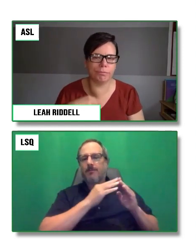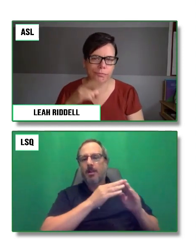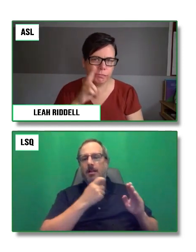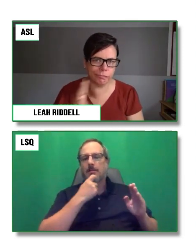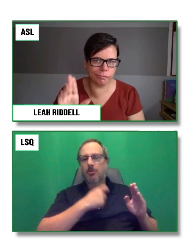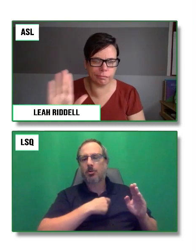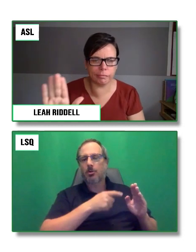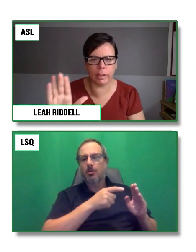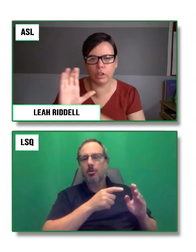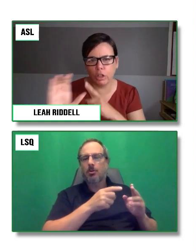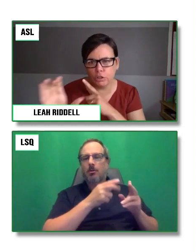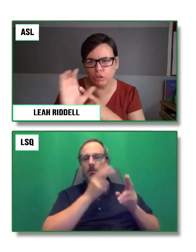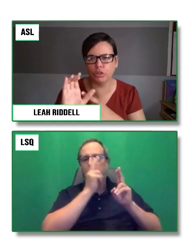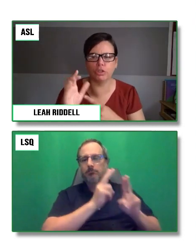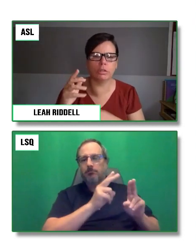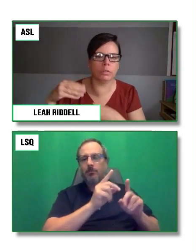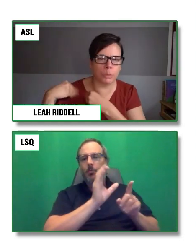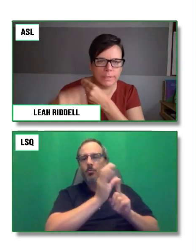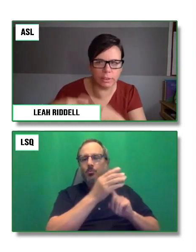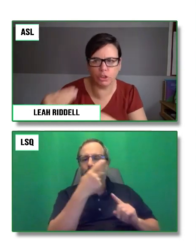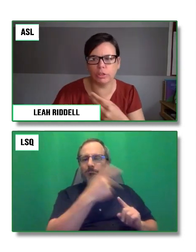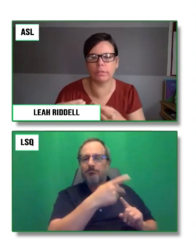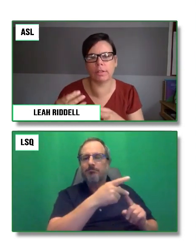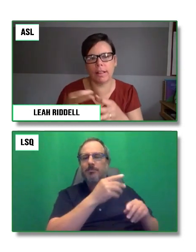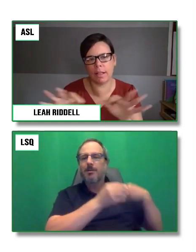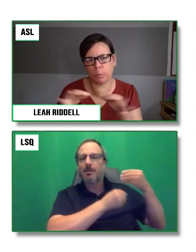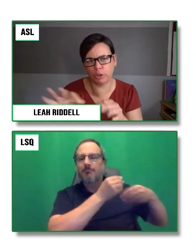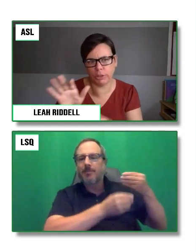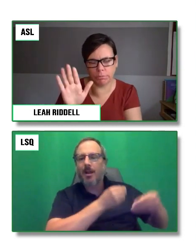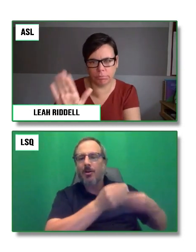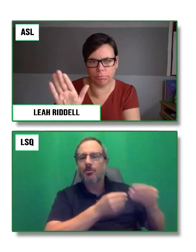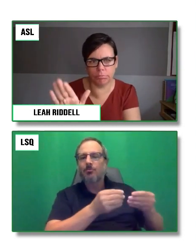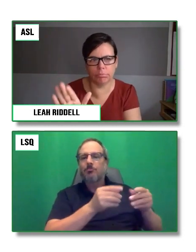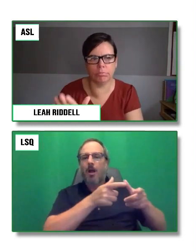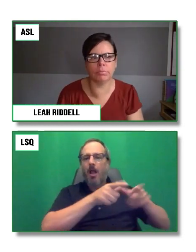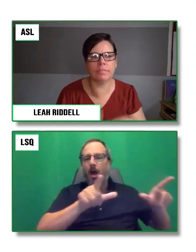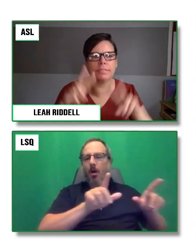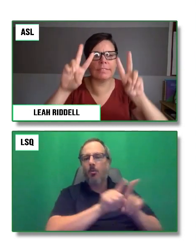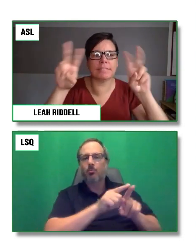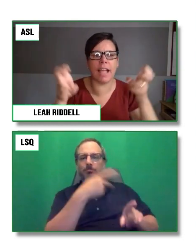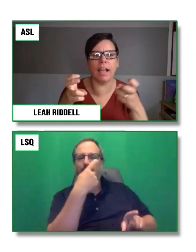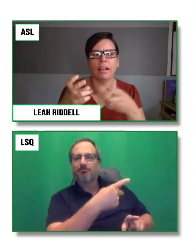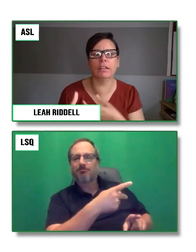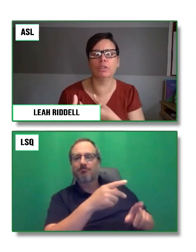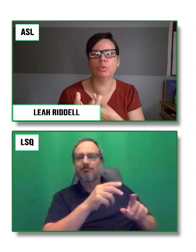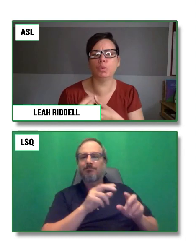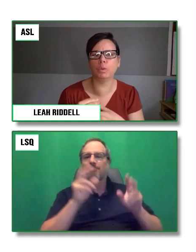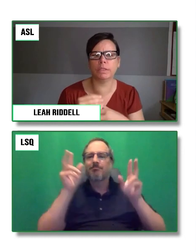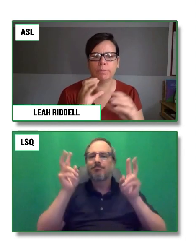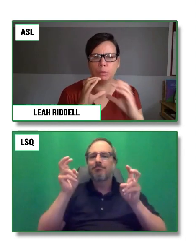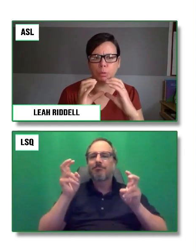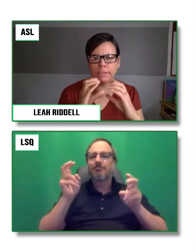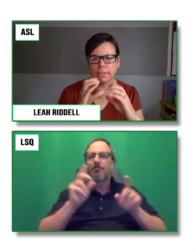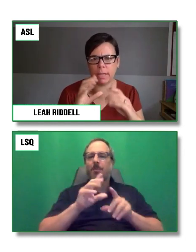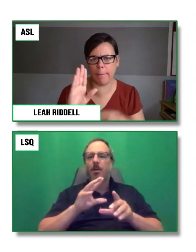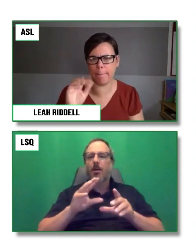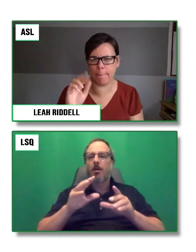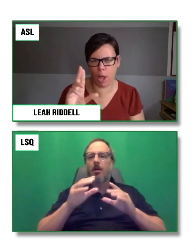et qui est connue maintenant sous le nom de Kingston. J'honore leur culture, tradition et langue.